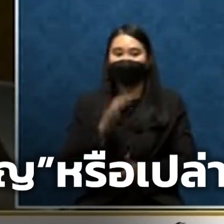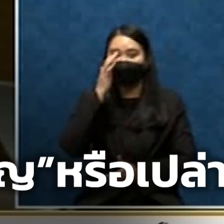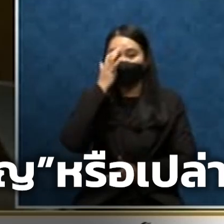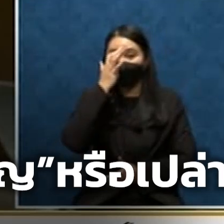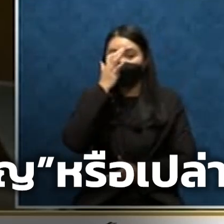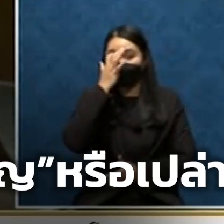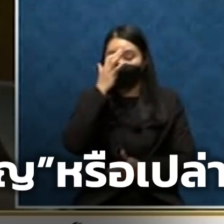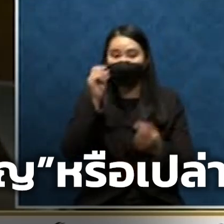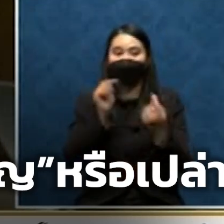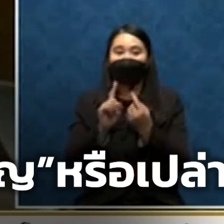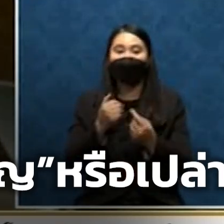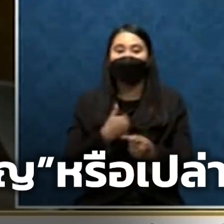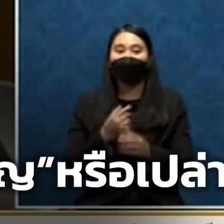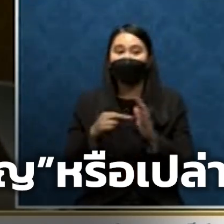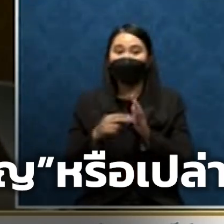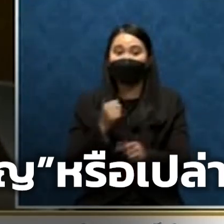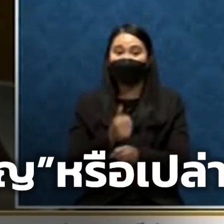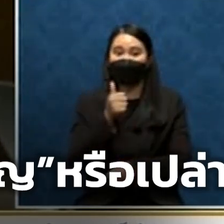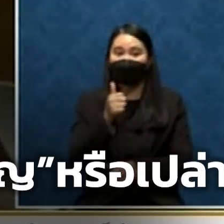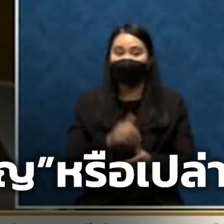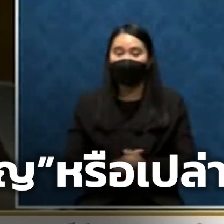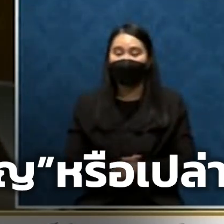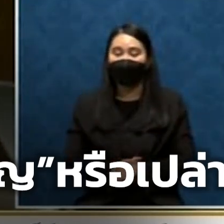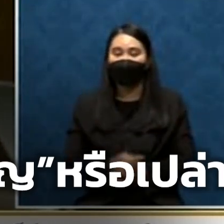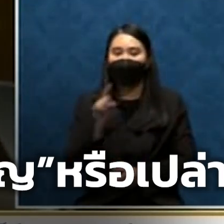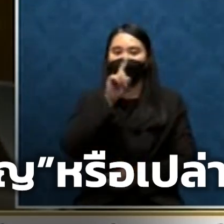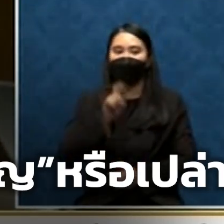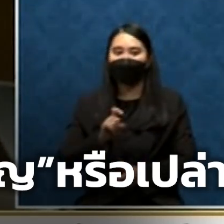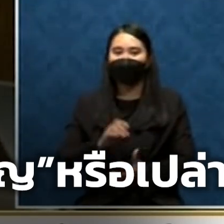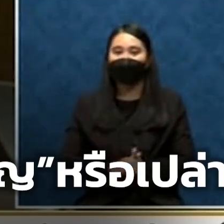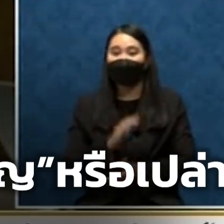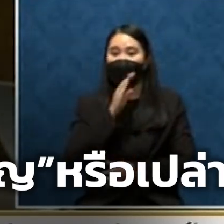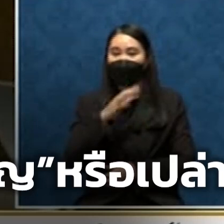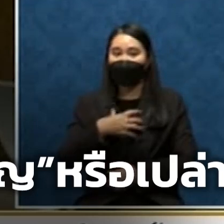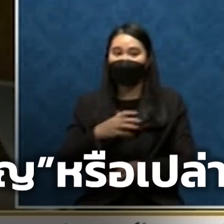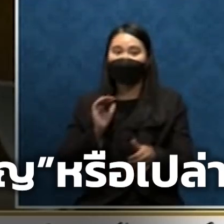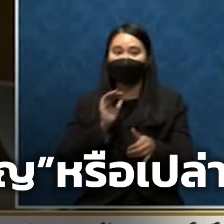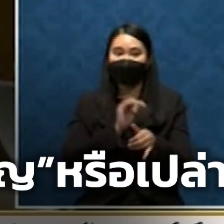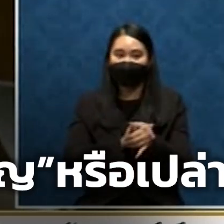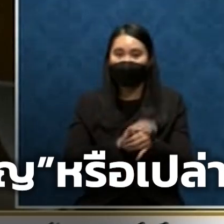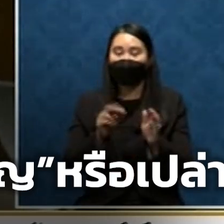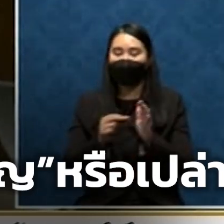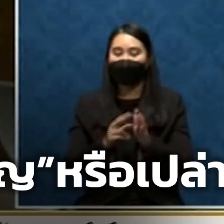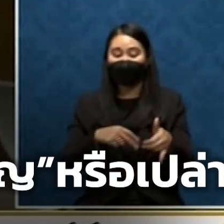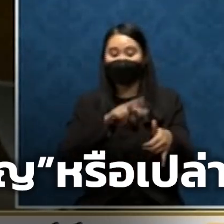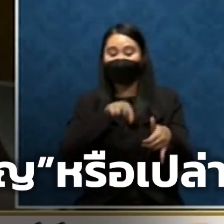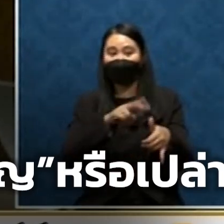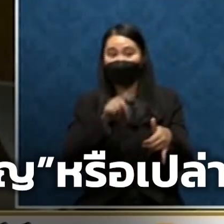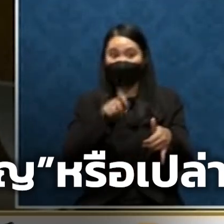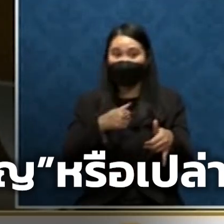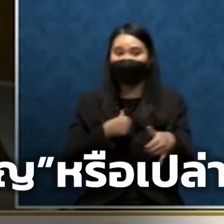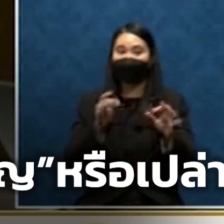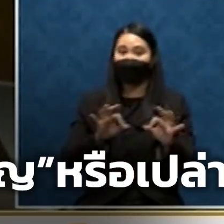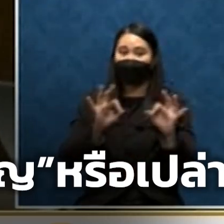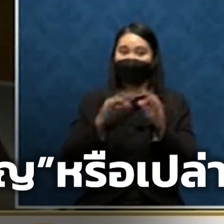ประธานครับมันแบบนี้ก็ได้เหรอฮะตกลงว่าถ้าจะจับใครต้องมาคอยดูก่อนใช่ไหมว่าคนๆนั้น